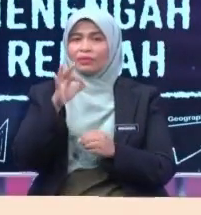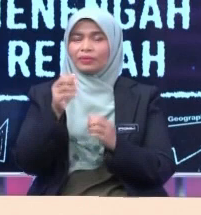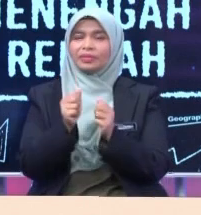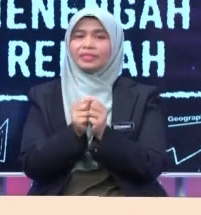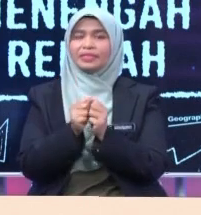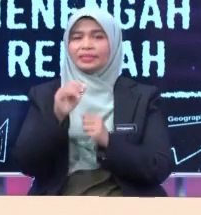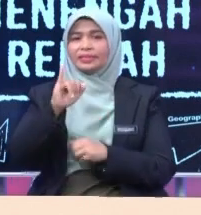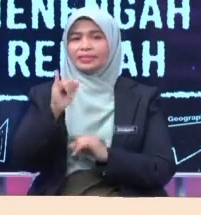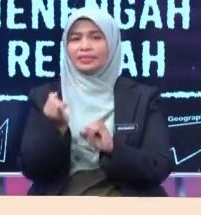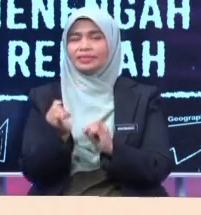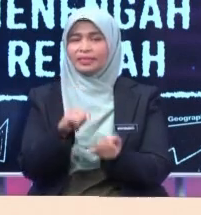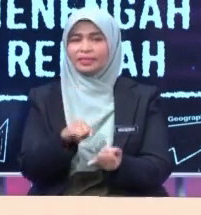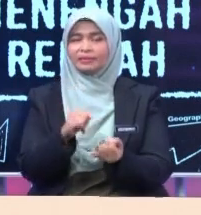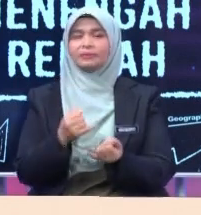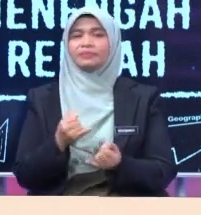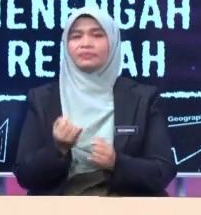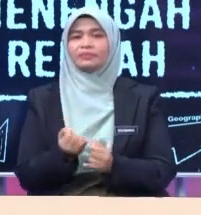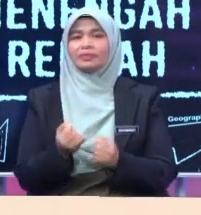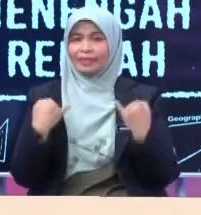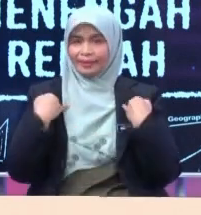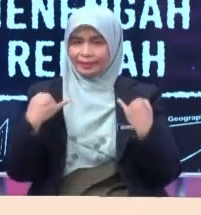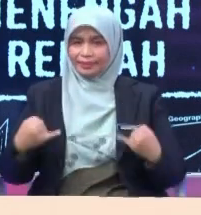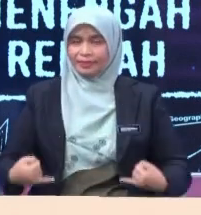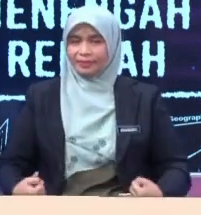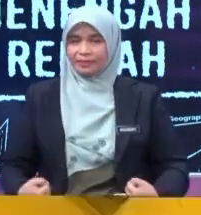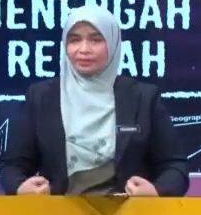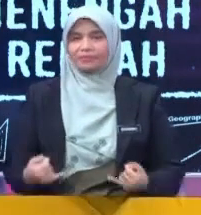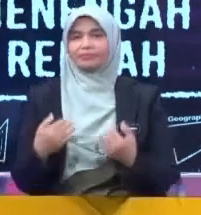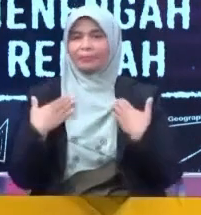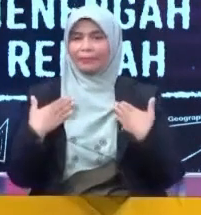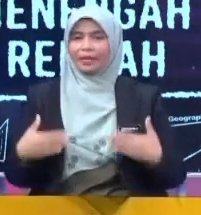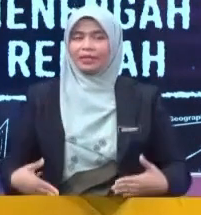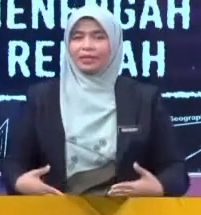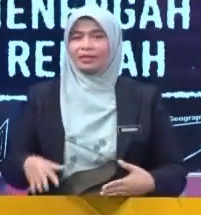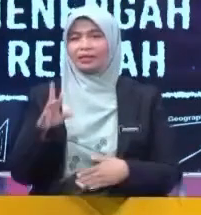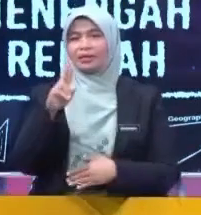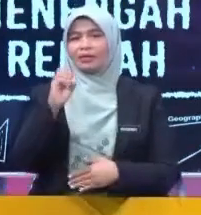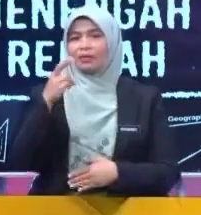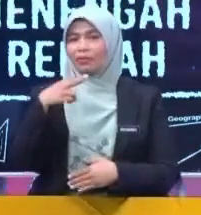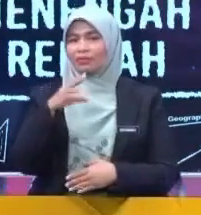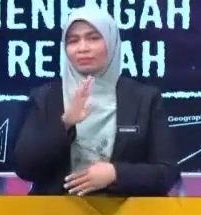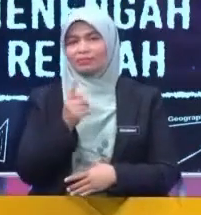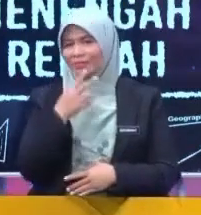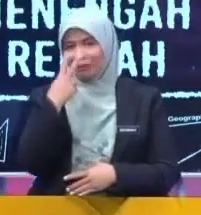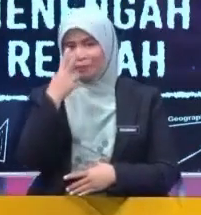jasad. Kita setiap manusia ada jasad, yang kita nampak ni adalah jasad. Roh kita tak nampak kan, Aiman? Kita yes, tak Azhar. Nampak roh. Jadi